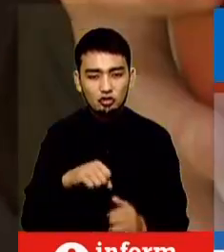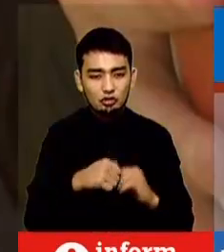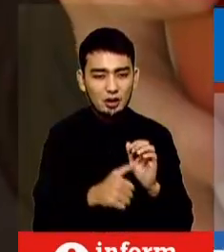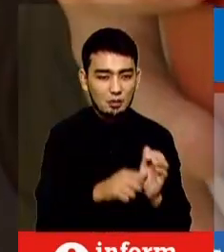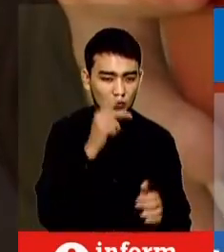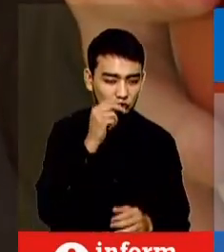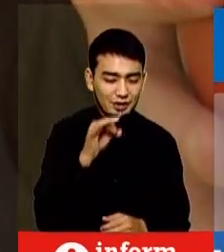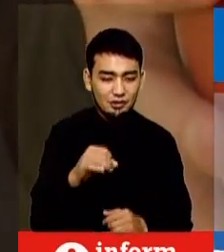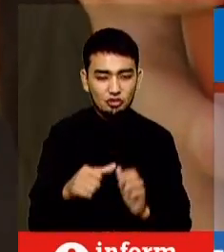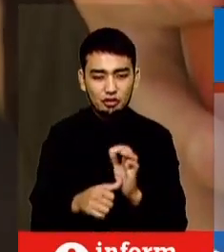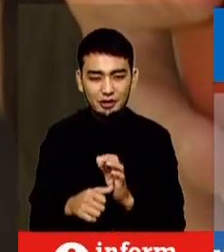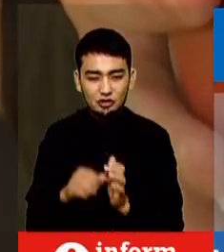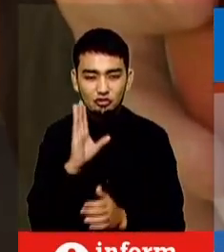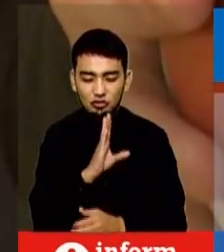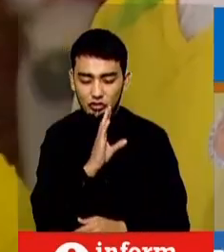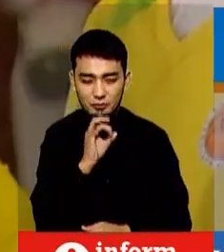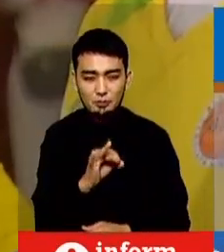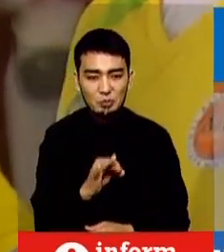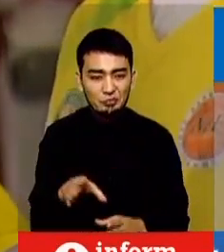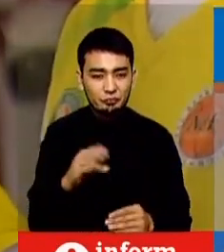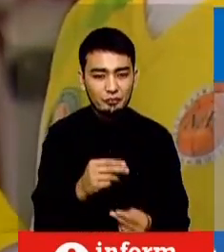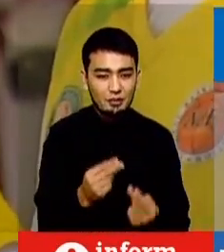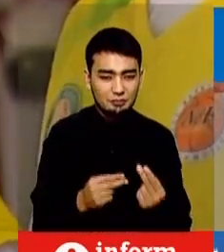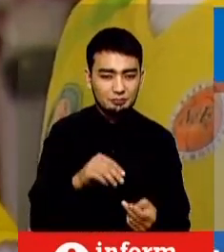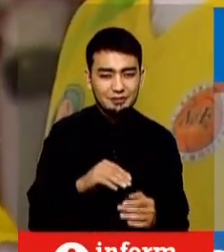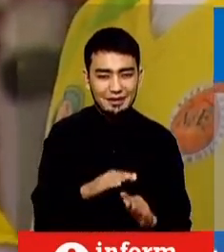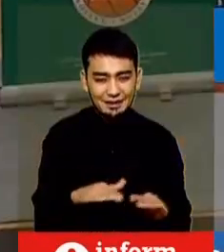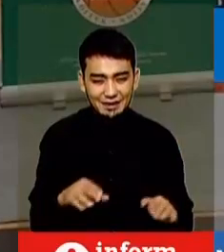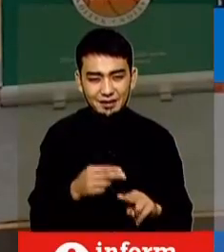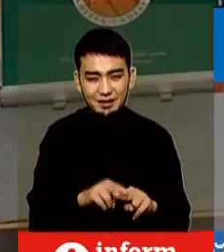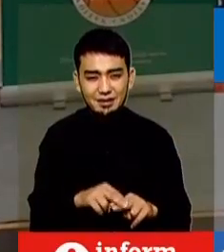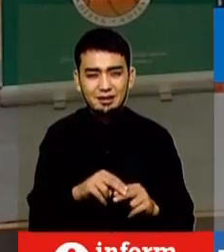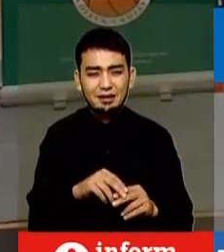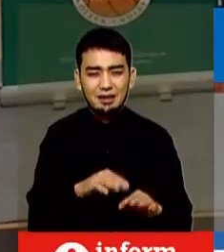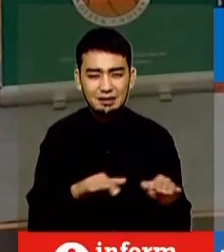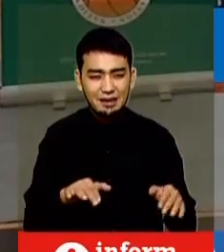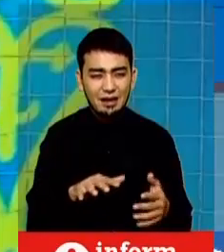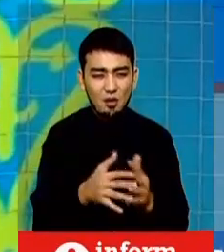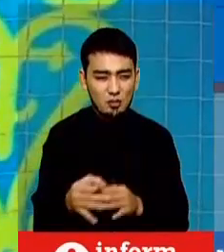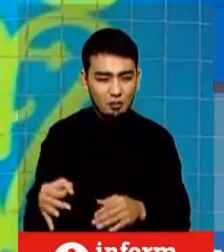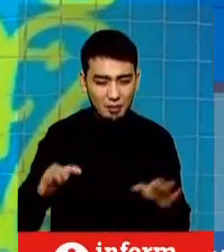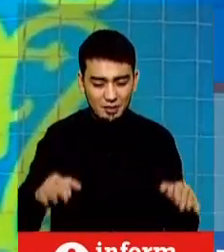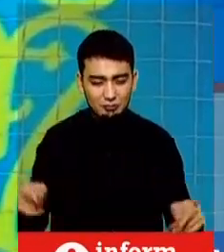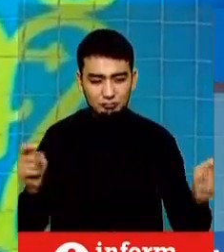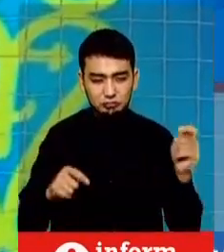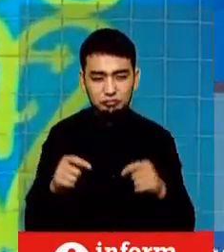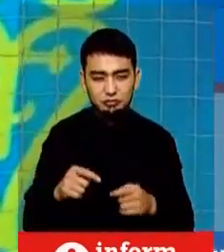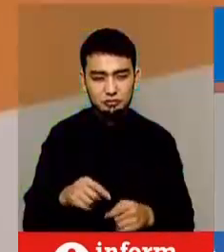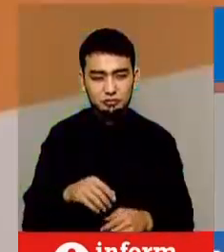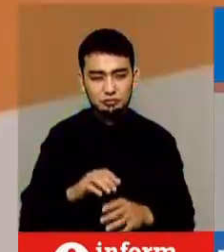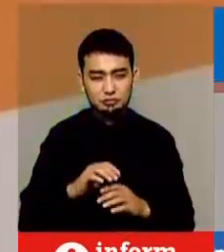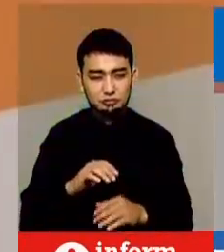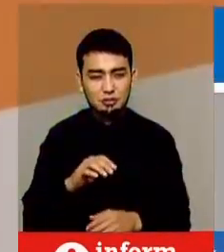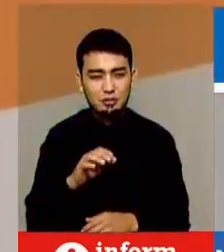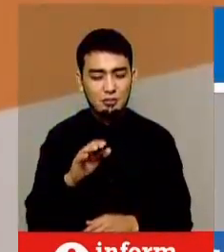6 женских. Игроки из 16 центров поддержки детей и детских деревень по всему Казахстану готовились к чемпионату на протяжении года.